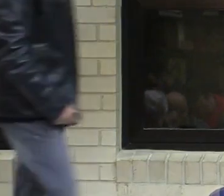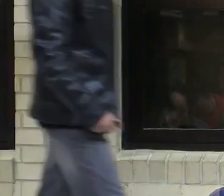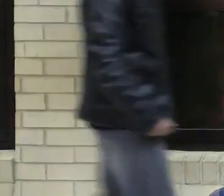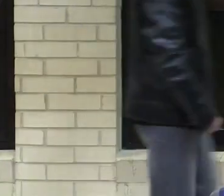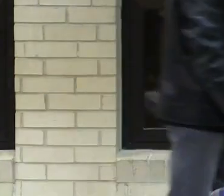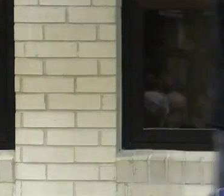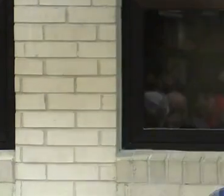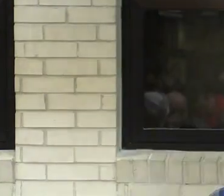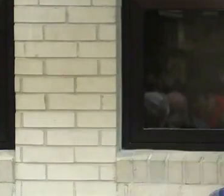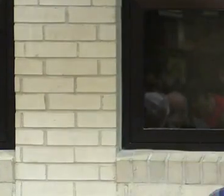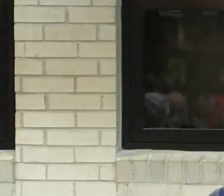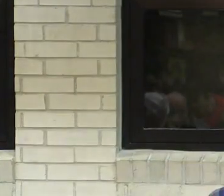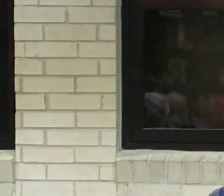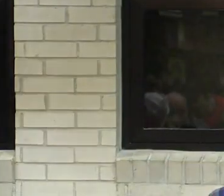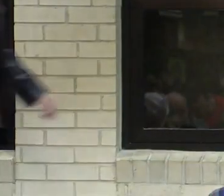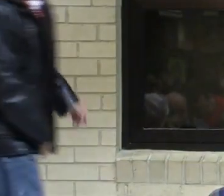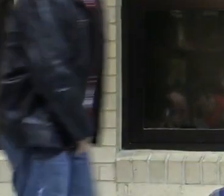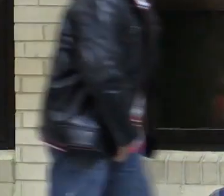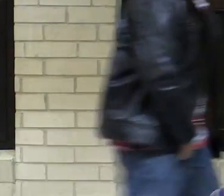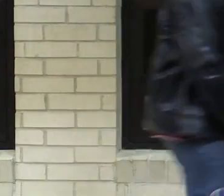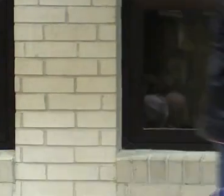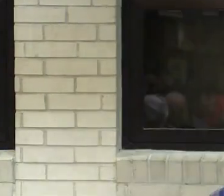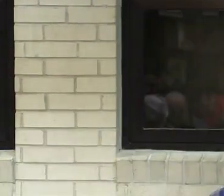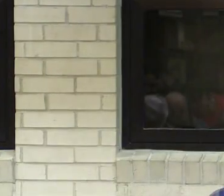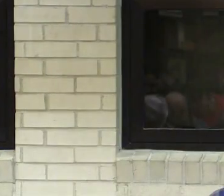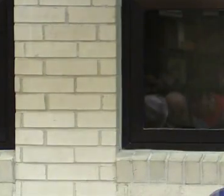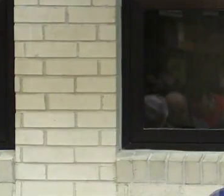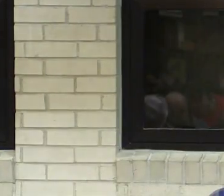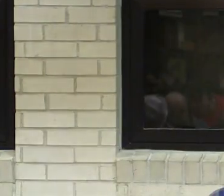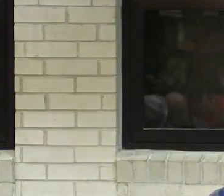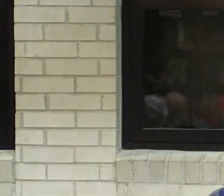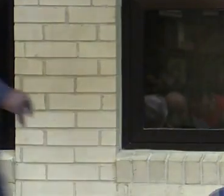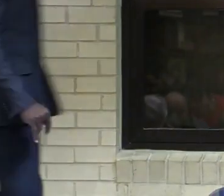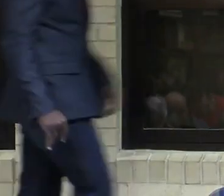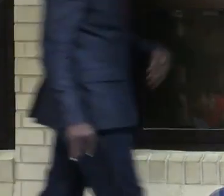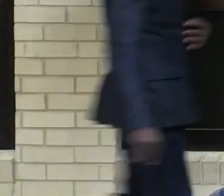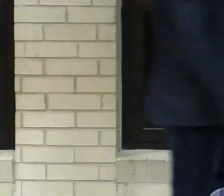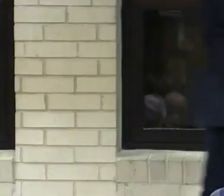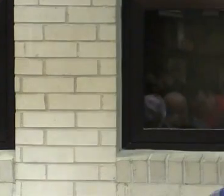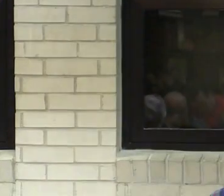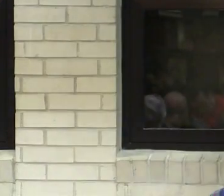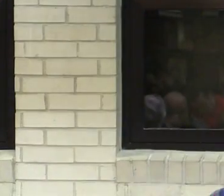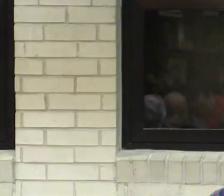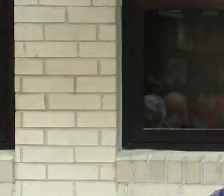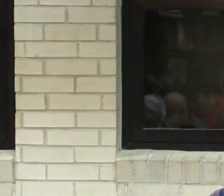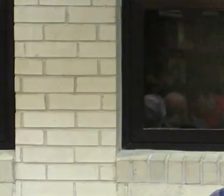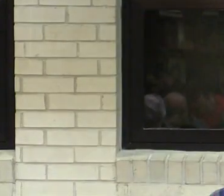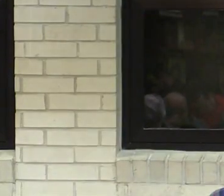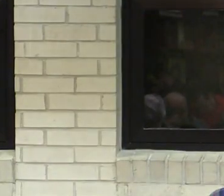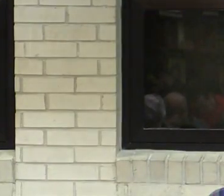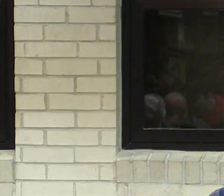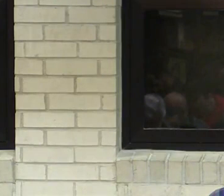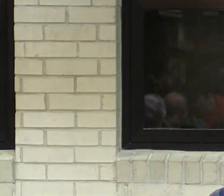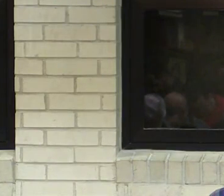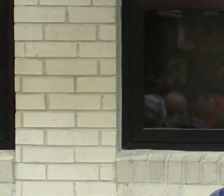فرجته ولا أسيرا إلا فككته ولا مجاهدا إلا نصرته ولا ظالما